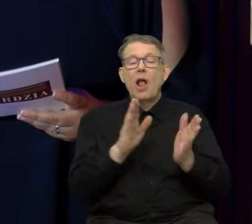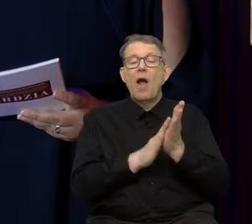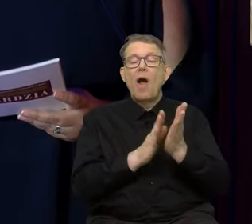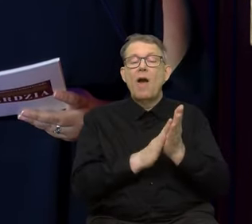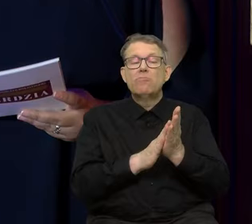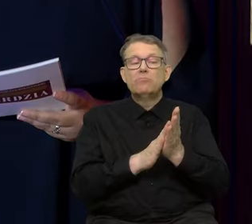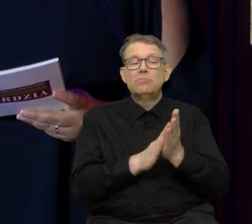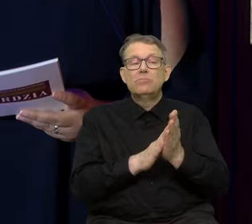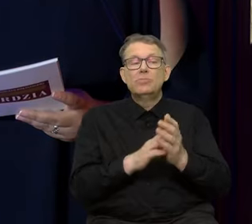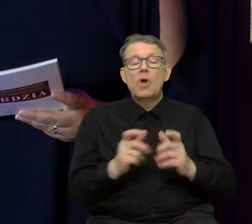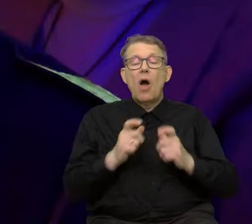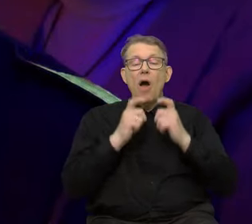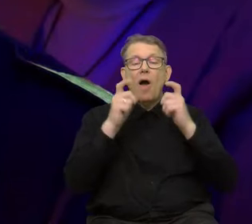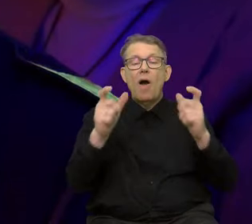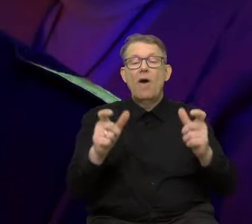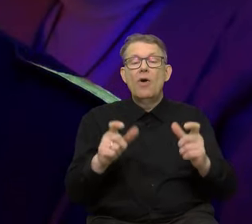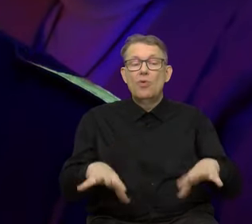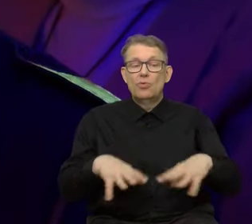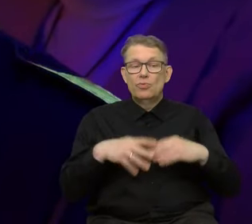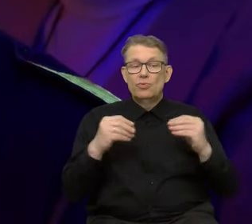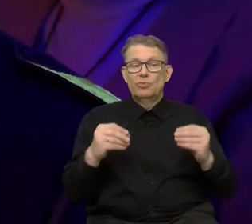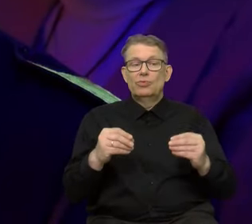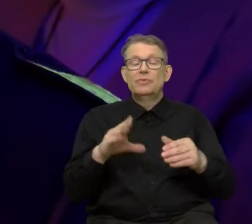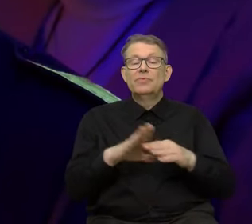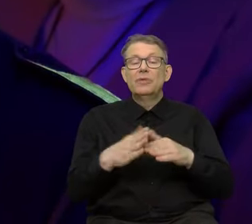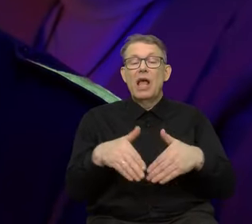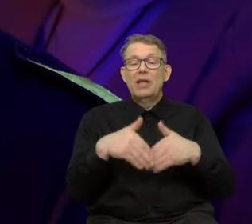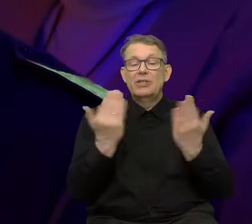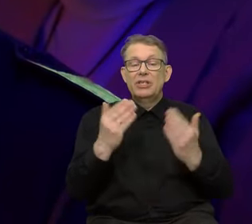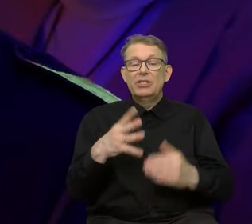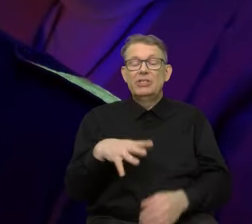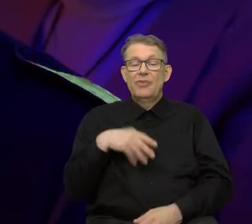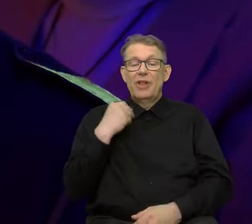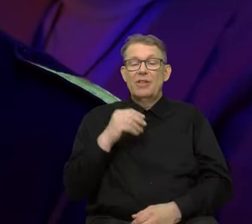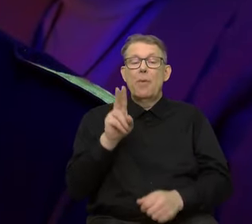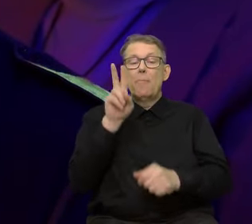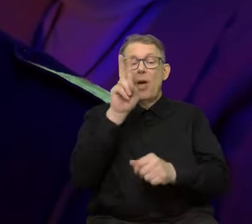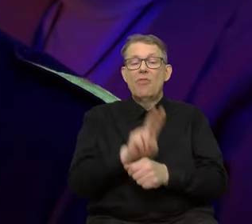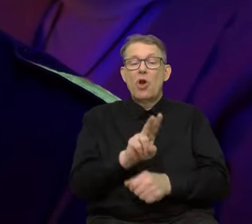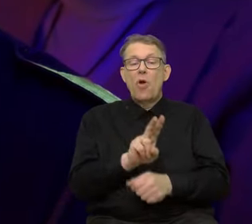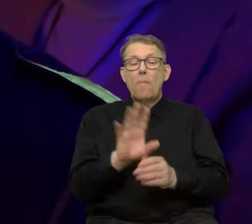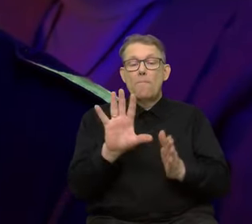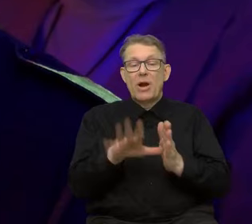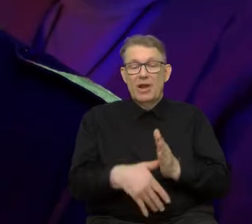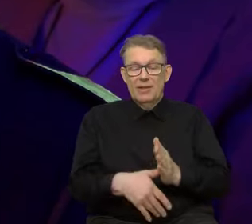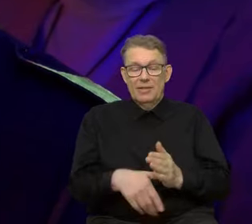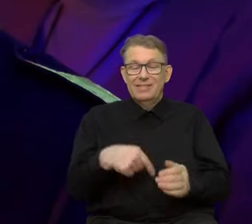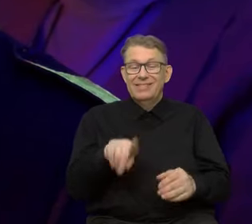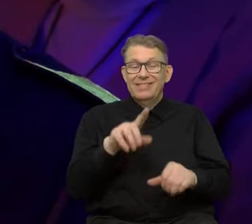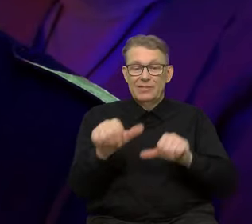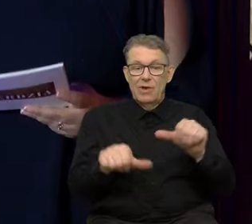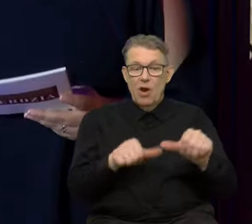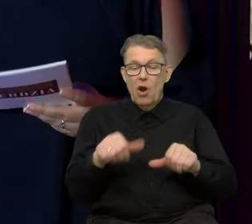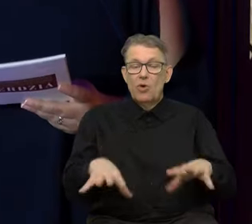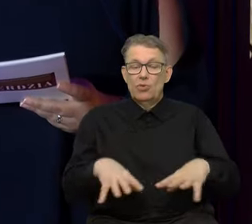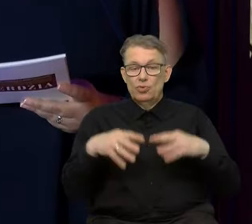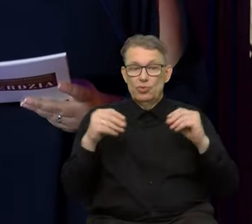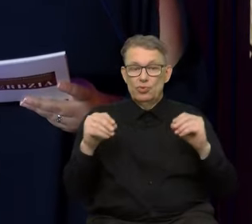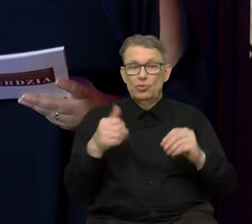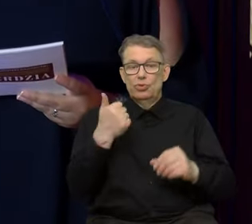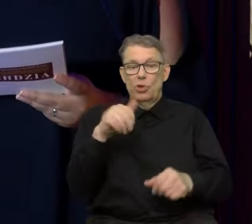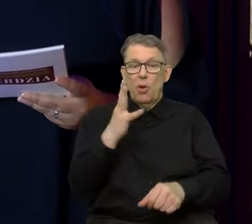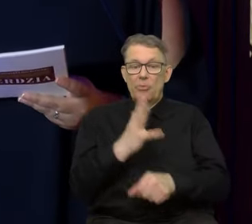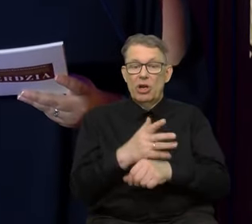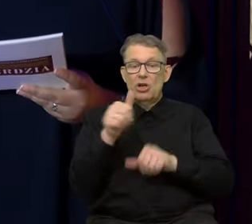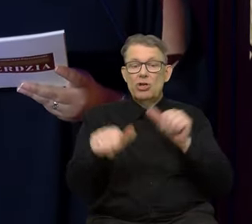laureatów ogłaszanych na gali w dniu święta patrona miasta. Na tegoroczną galę w